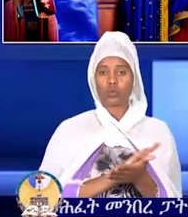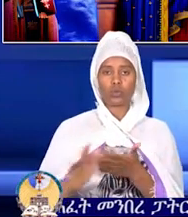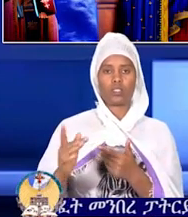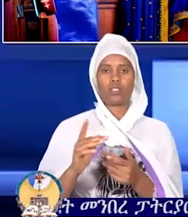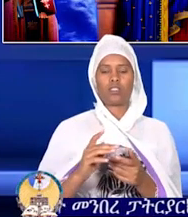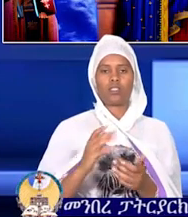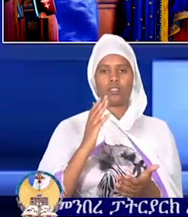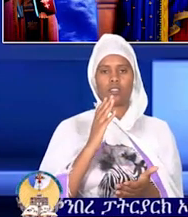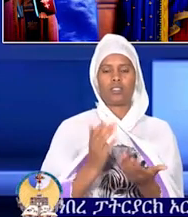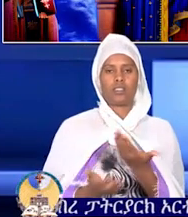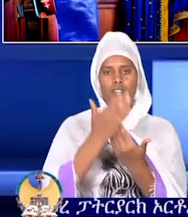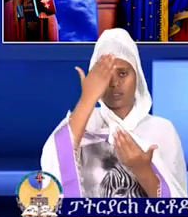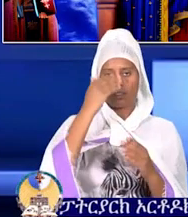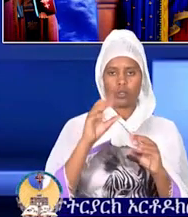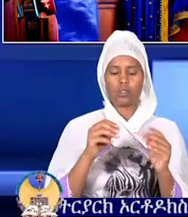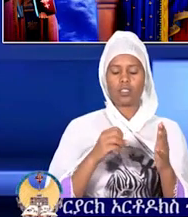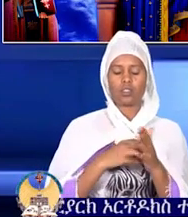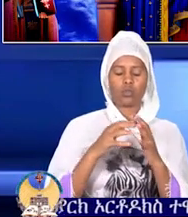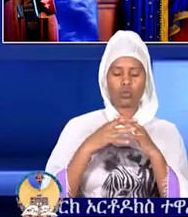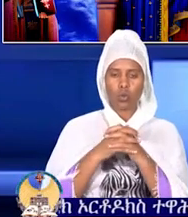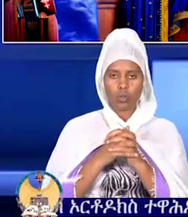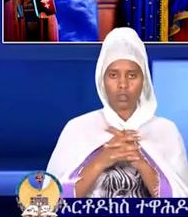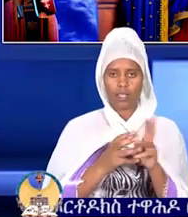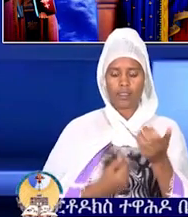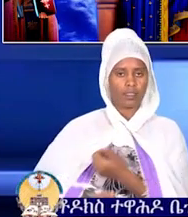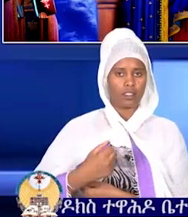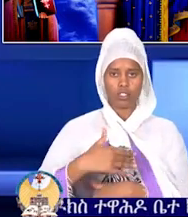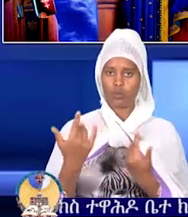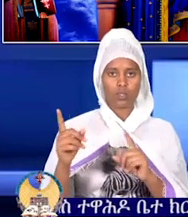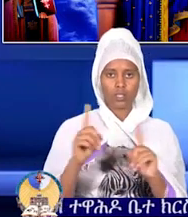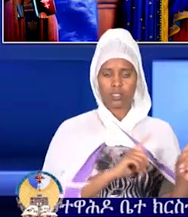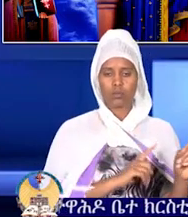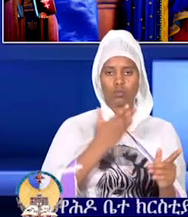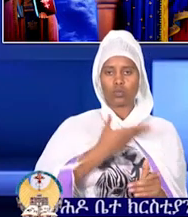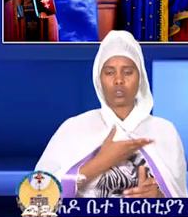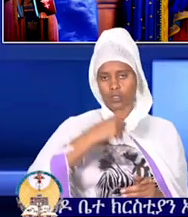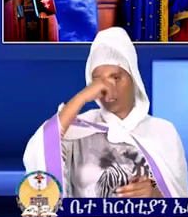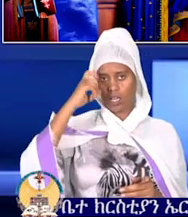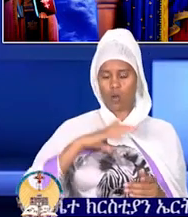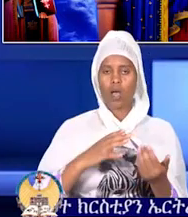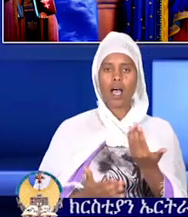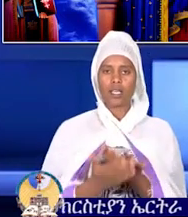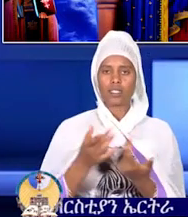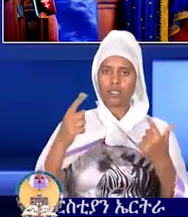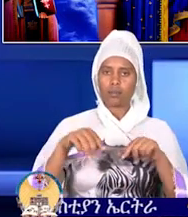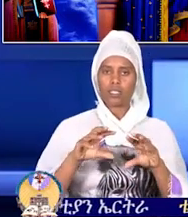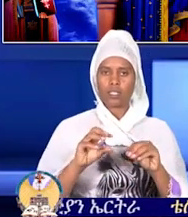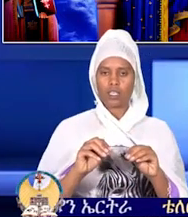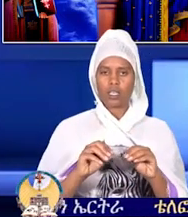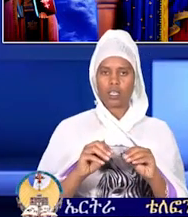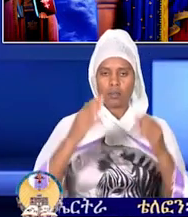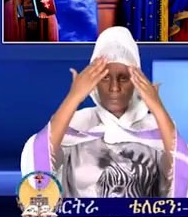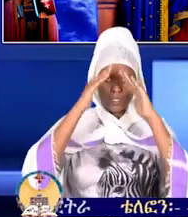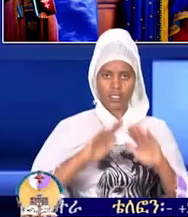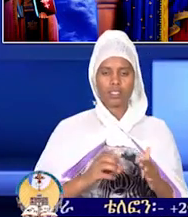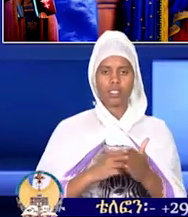እተሳልጥ ብንጹር ነጊርና ኣሎ። ስለዚ ጸሎት ጻድቕ ብግብራ ብዙሕ ስራሕ ስለ ዘለዋ ረድኤት ስለ